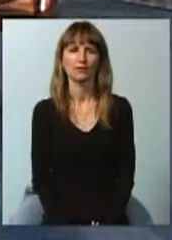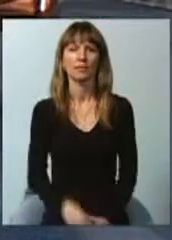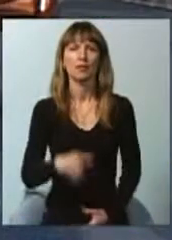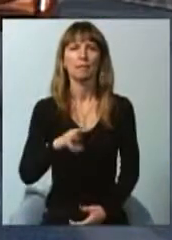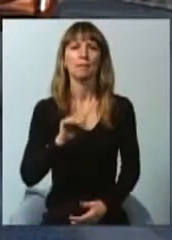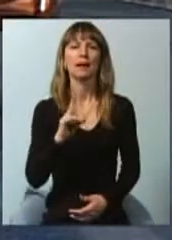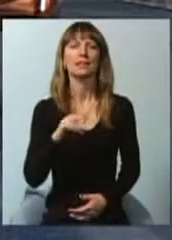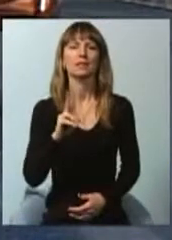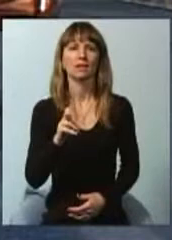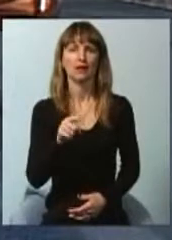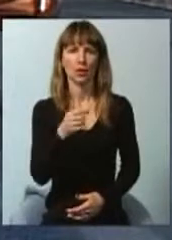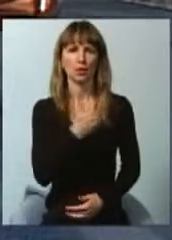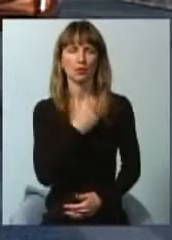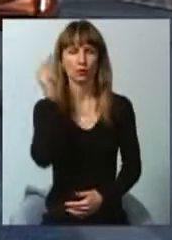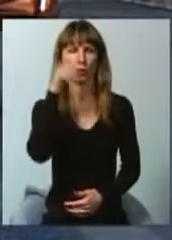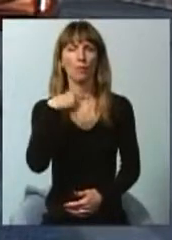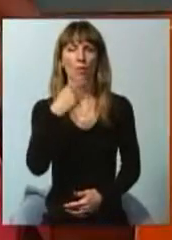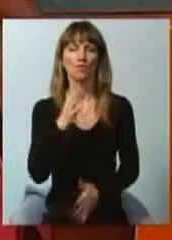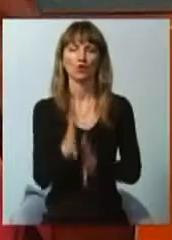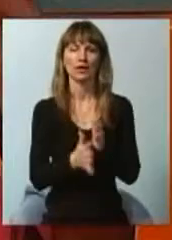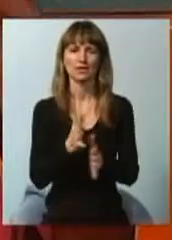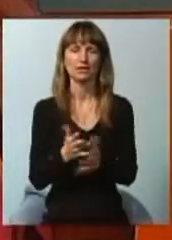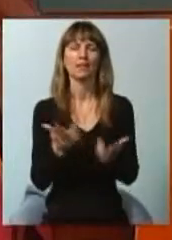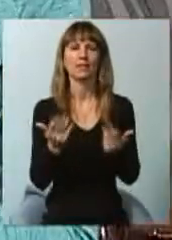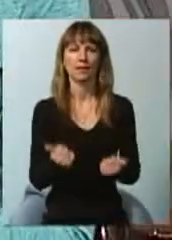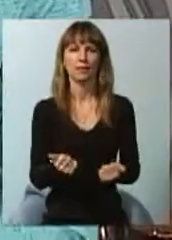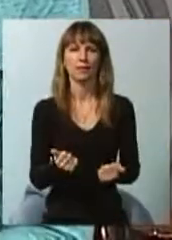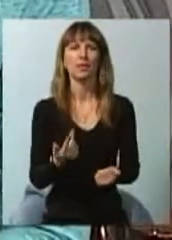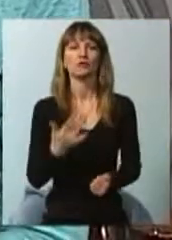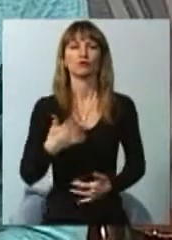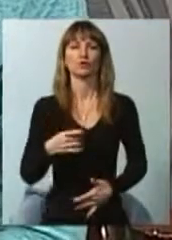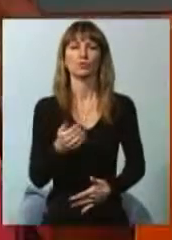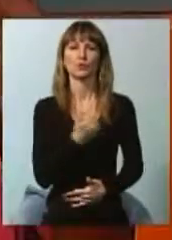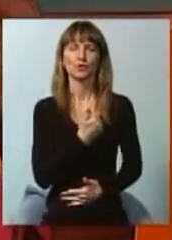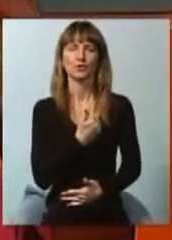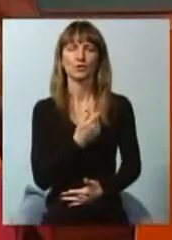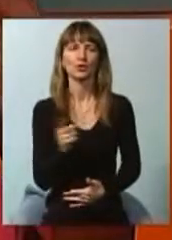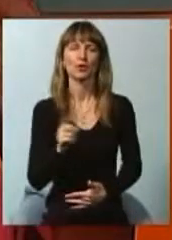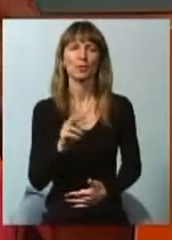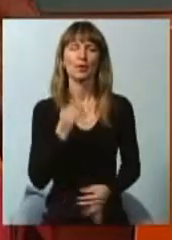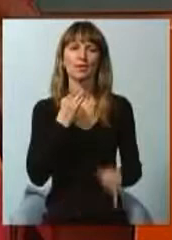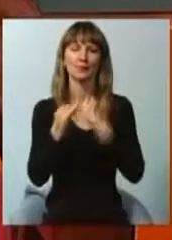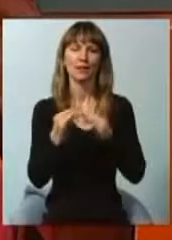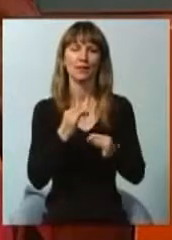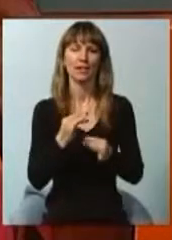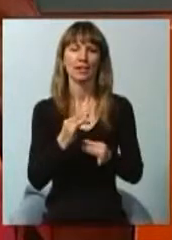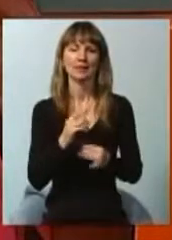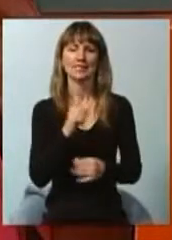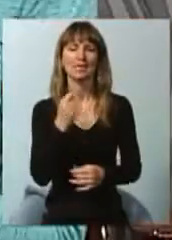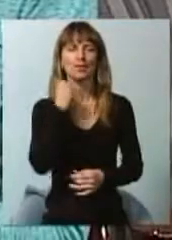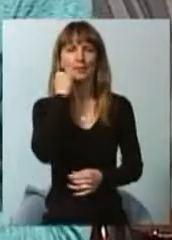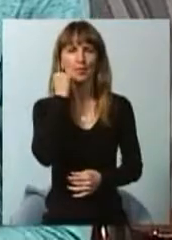Микитка, чи тобі б хотілося вивчити мову жестів? Так. Для чого вона тобі? Щоб розмовляти з